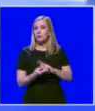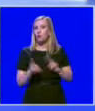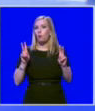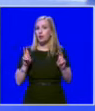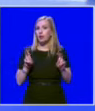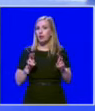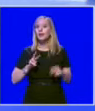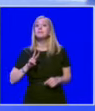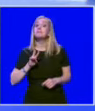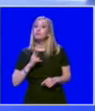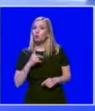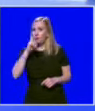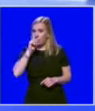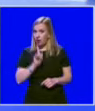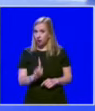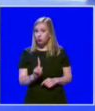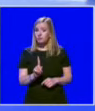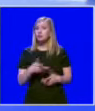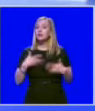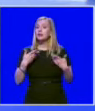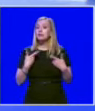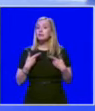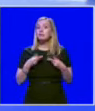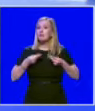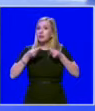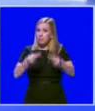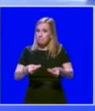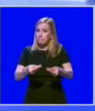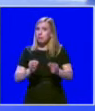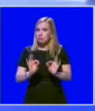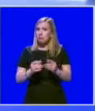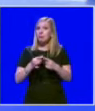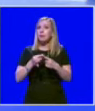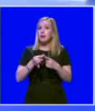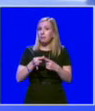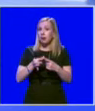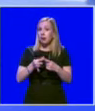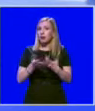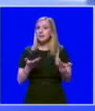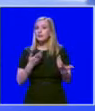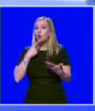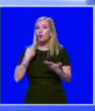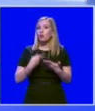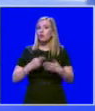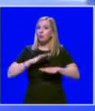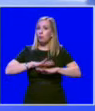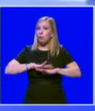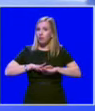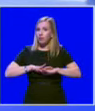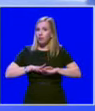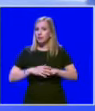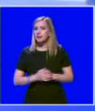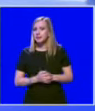промяната. Нещо друго, което е важно и което искам да ви го дам като пример за отговорно поведение и